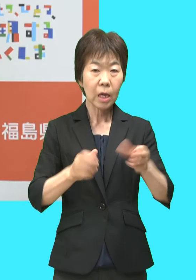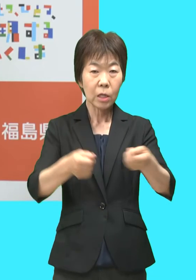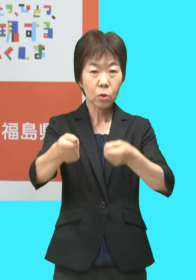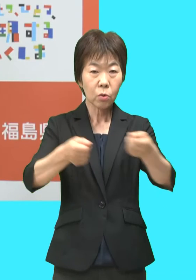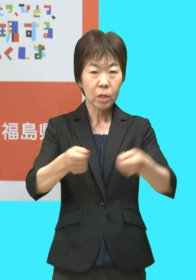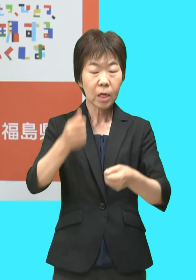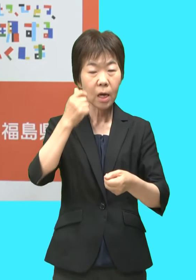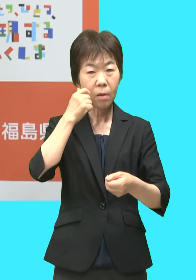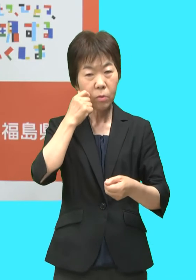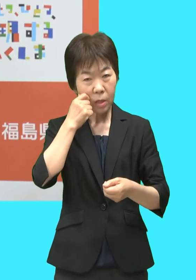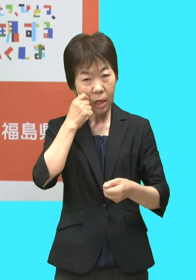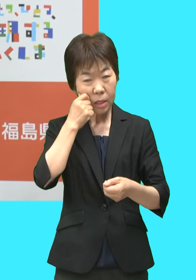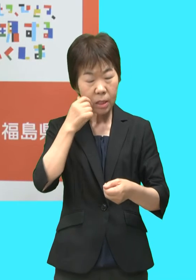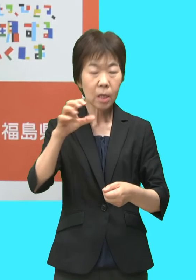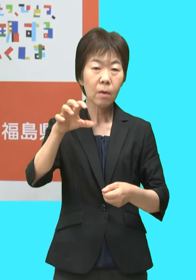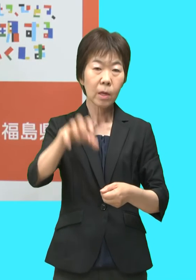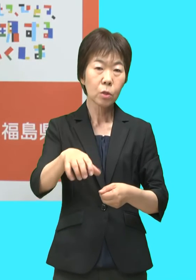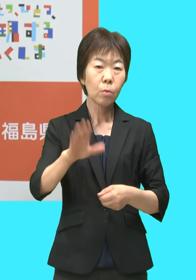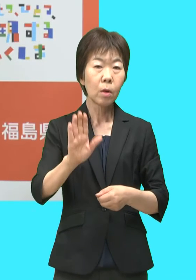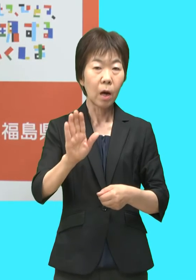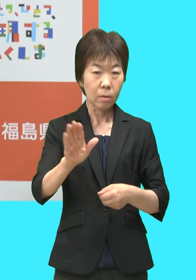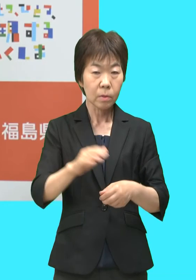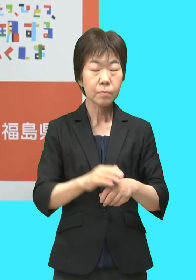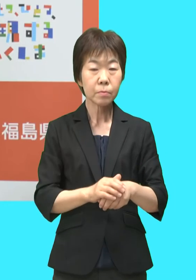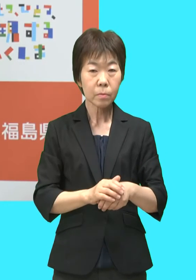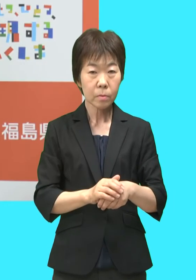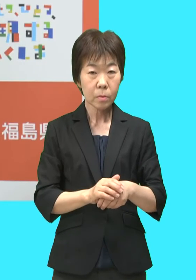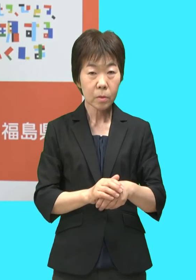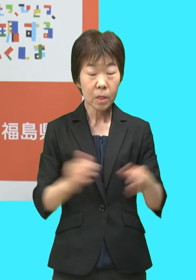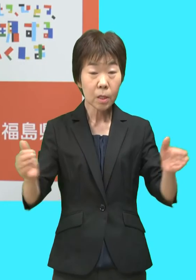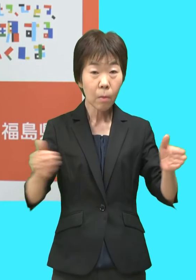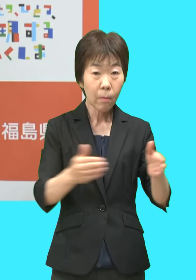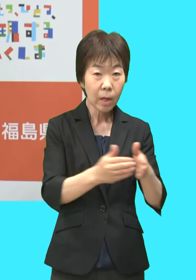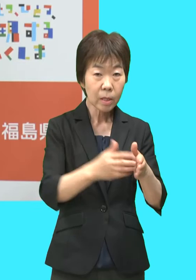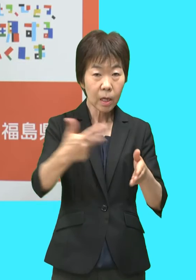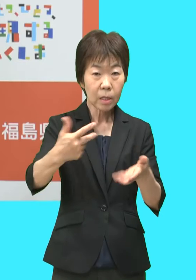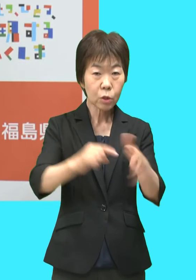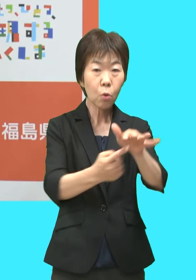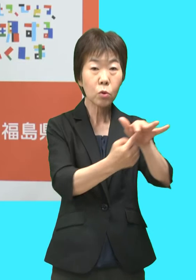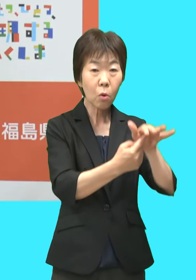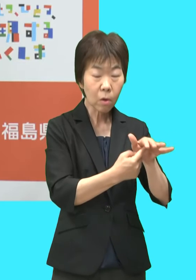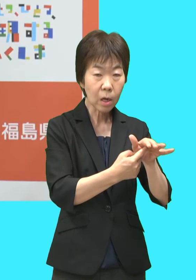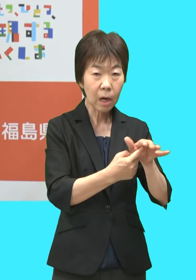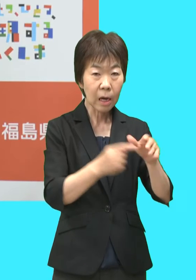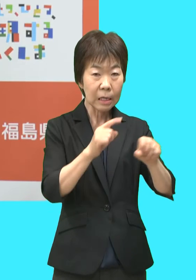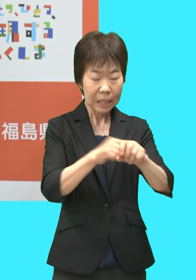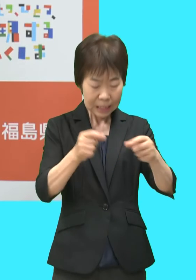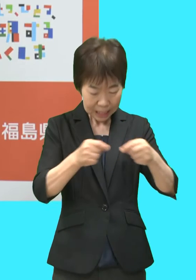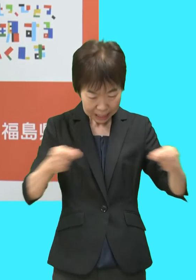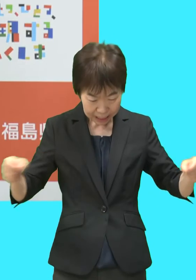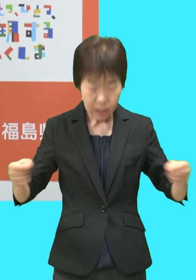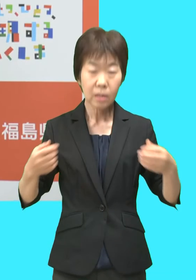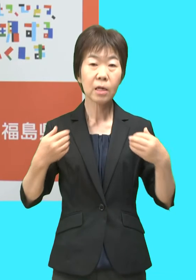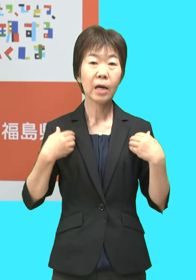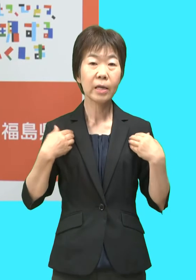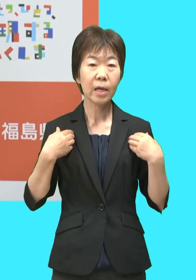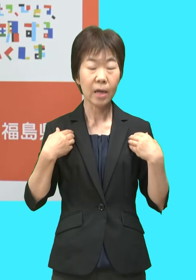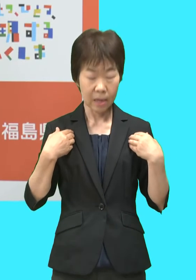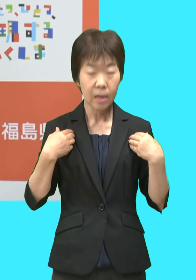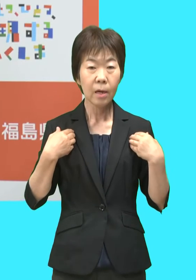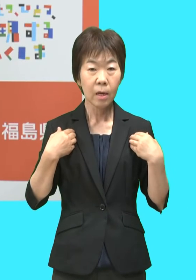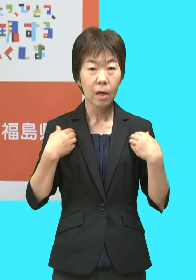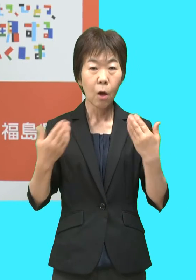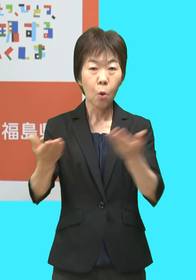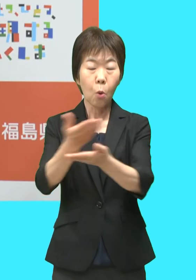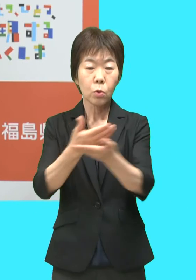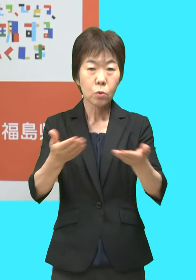況になっているところもあると伺っております。これまで各市町村が長い時間をかけて丁寧に交